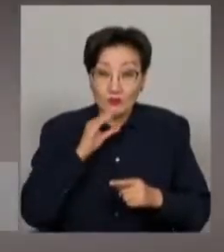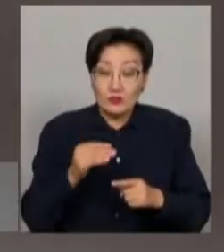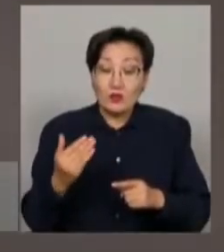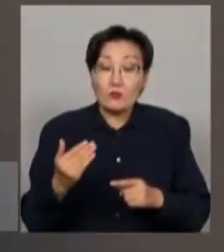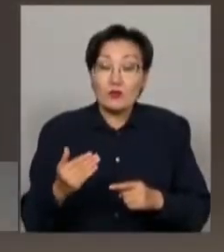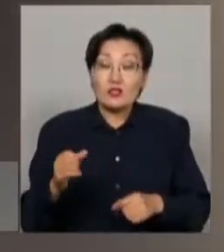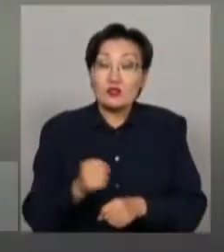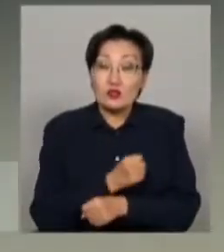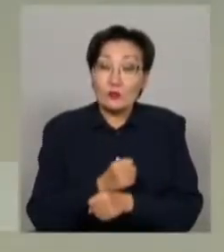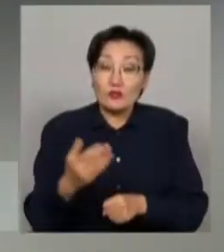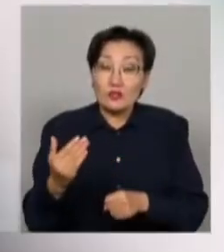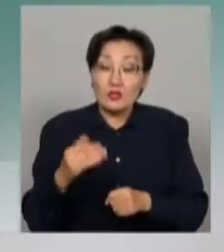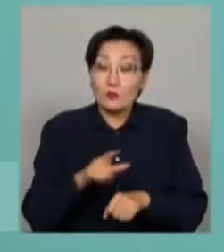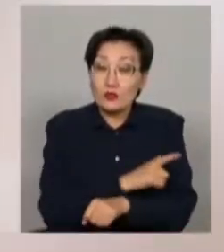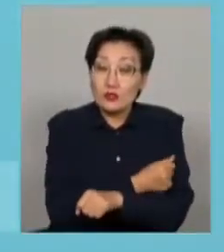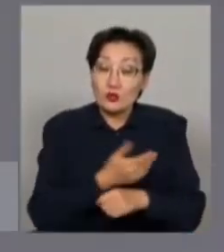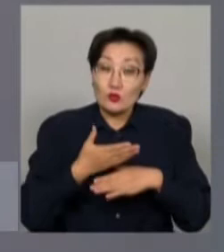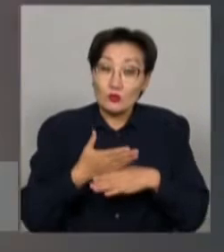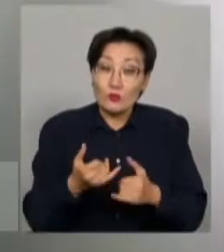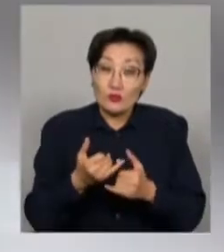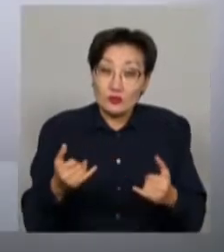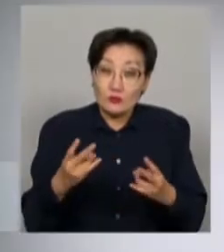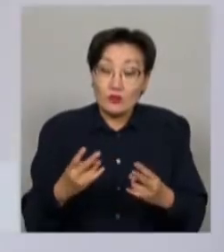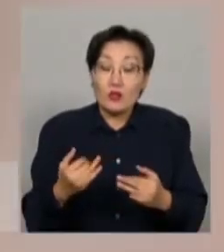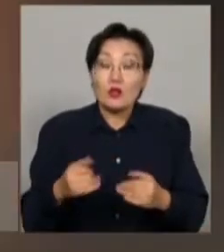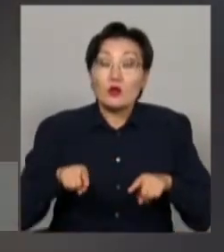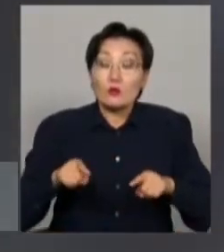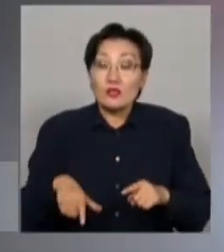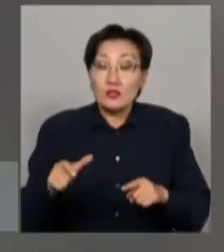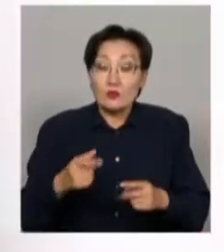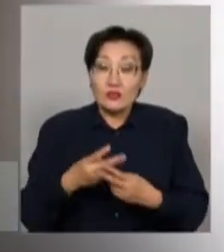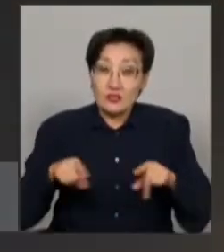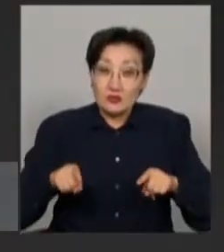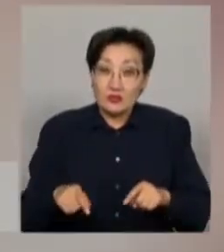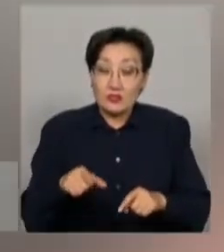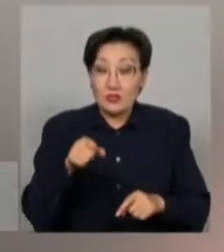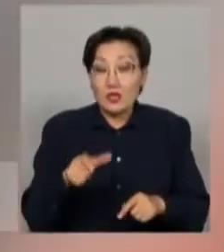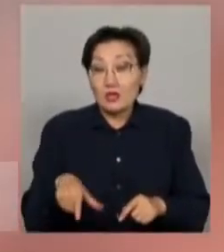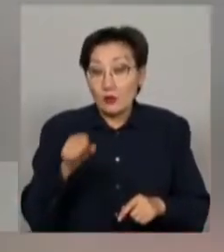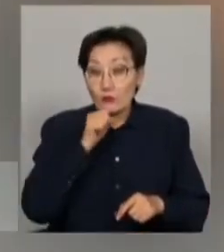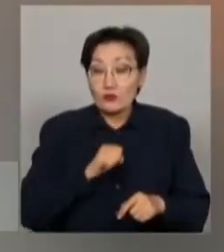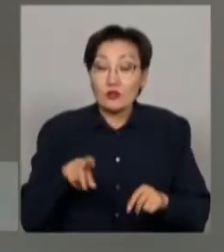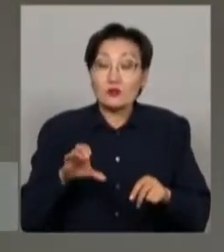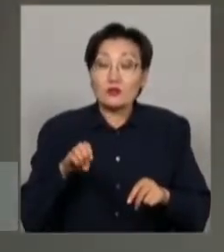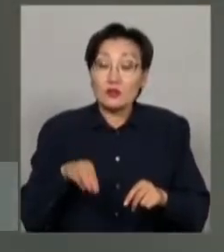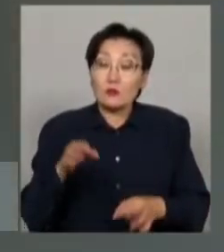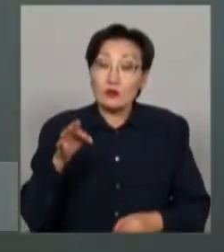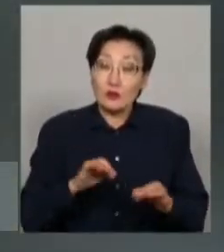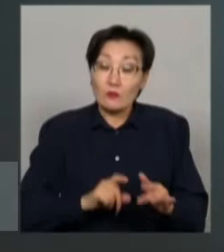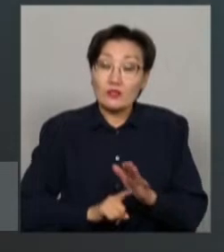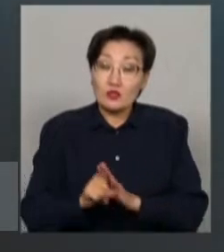қатты соққыға жығылған. Оған медициналық көмек көрсетілді. Ал солғандар қамауға алынып, адам ұрлау бабы бойынша қылмыстық іс